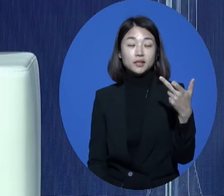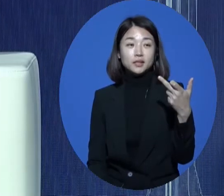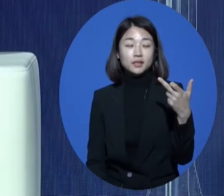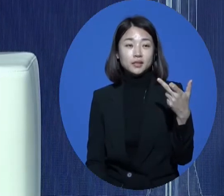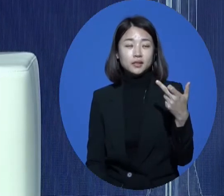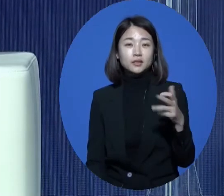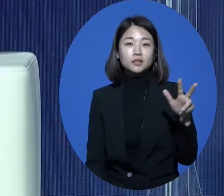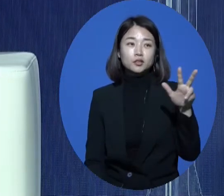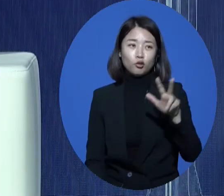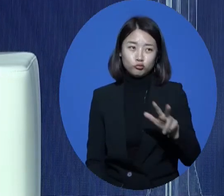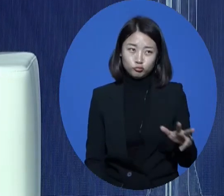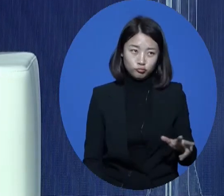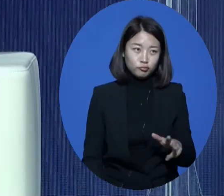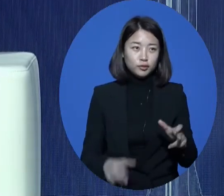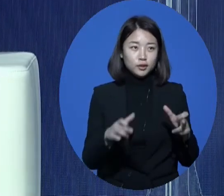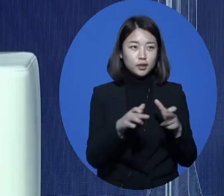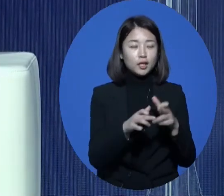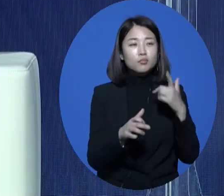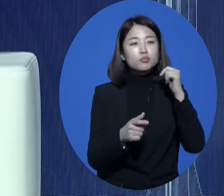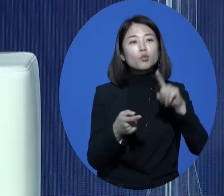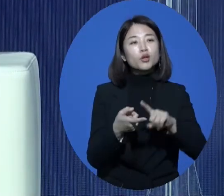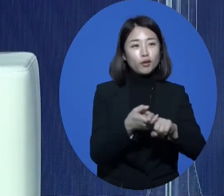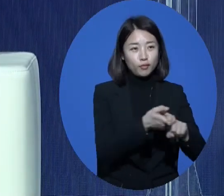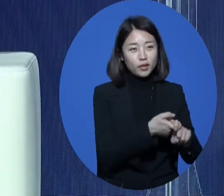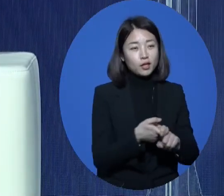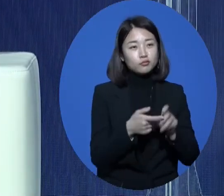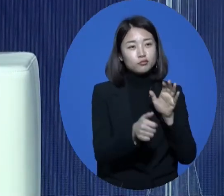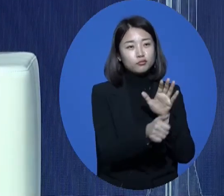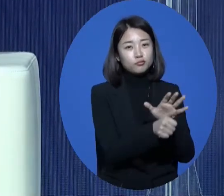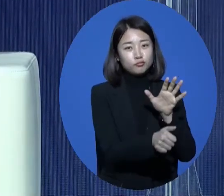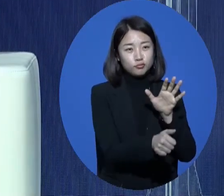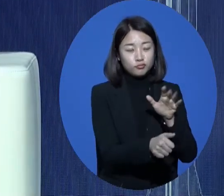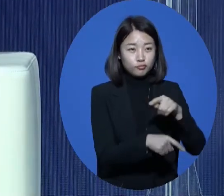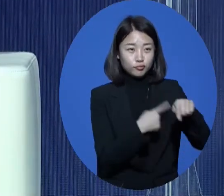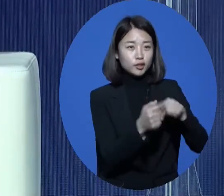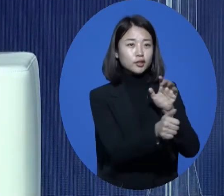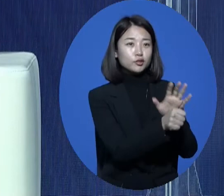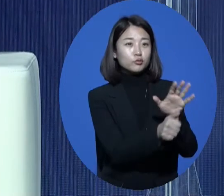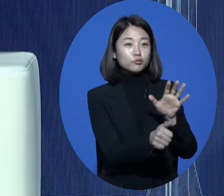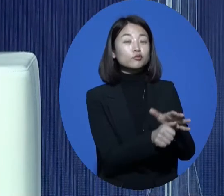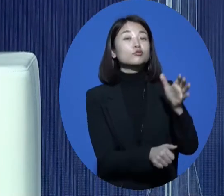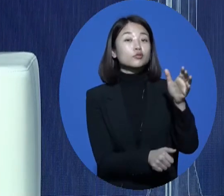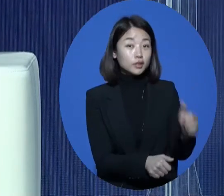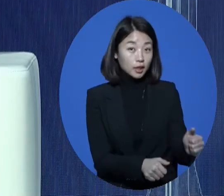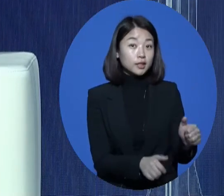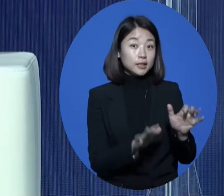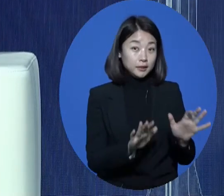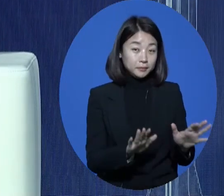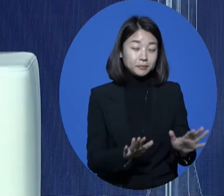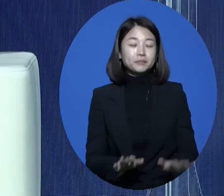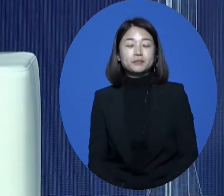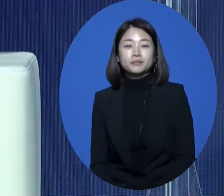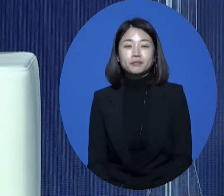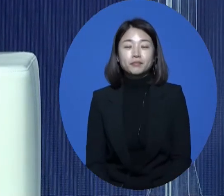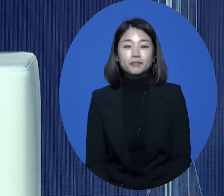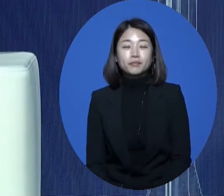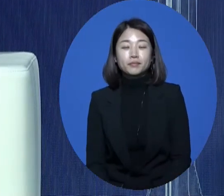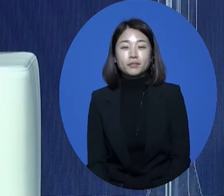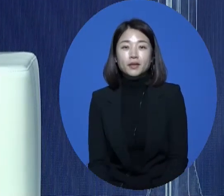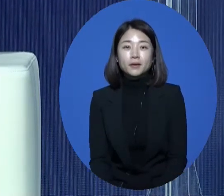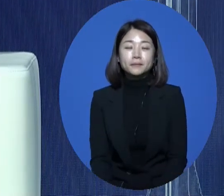2017년도부터 전국 장애인 부모연대 운영지원국 국장으로 역임하고 계시고 현재